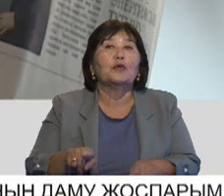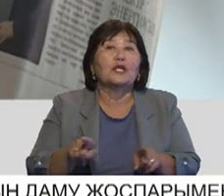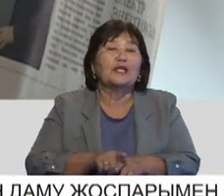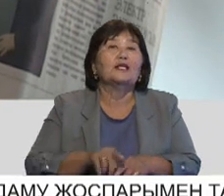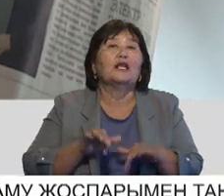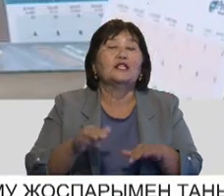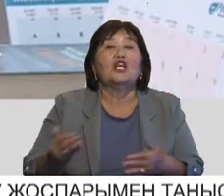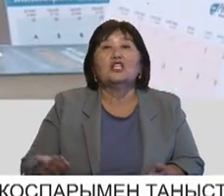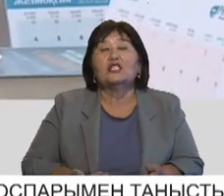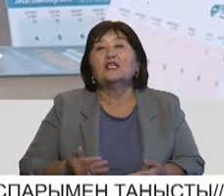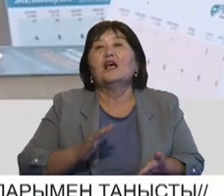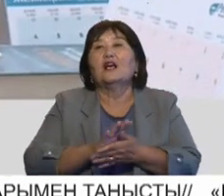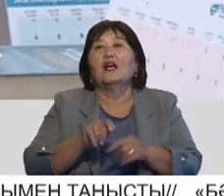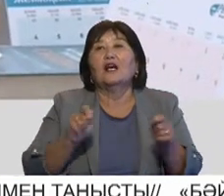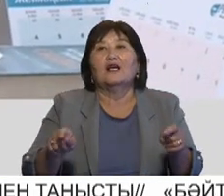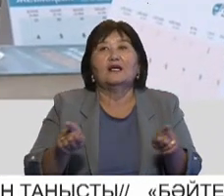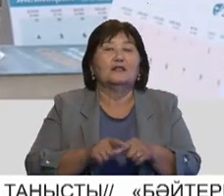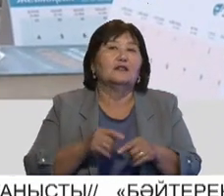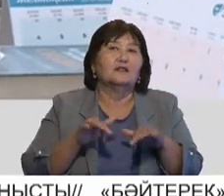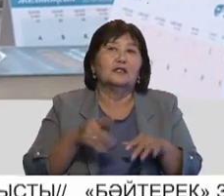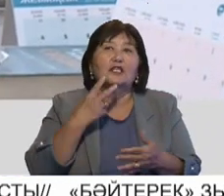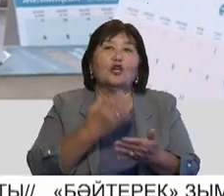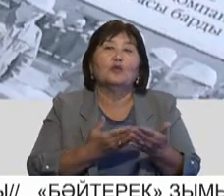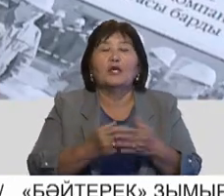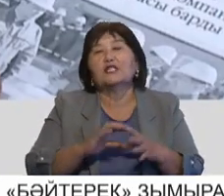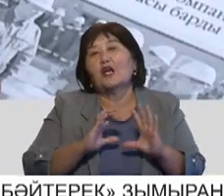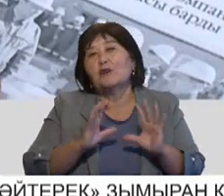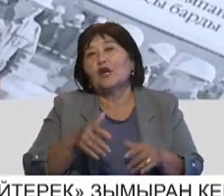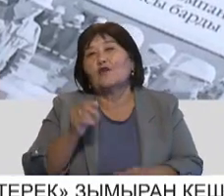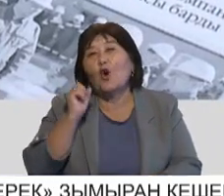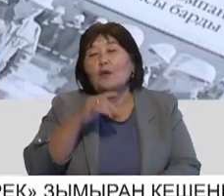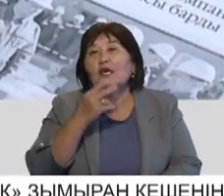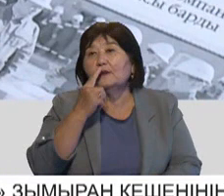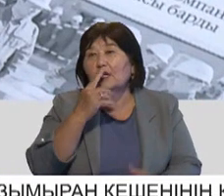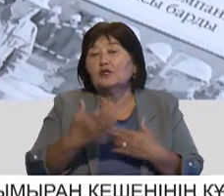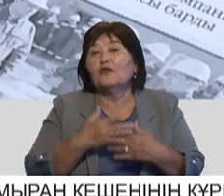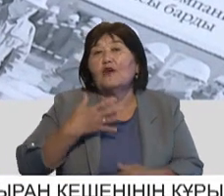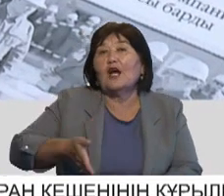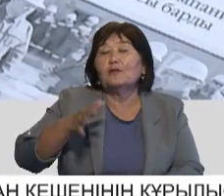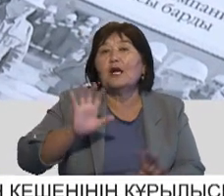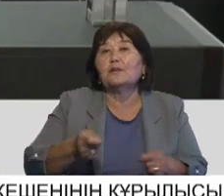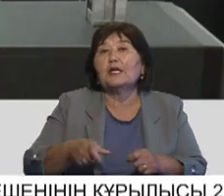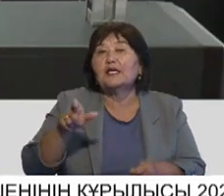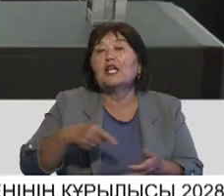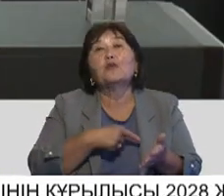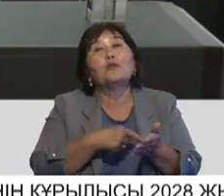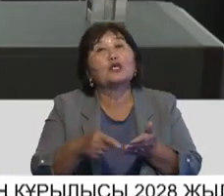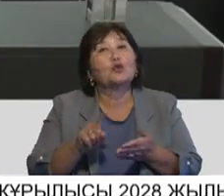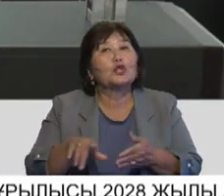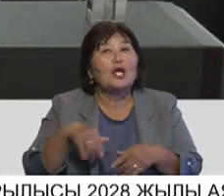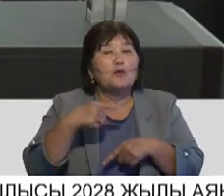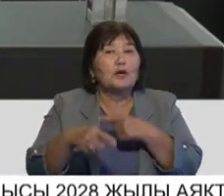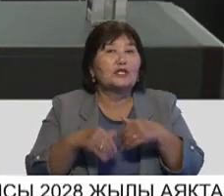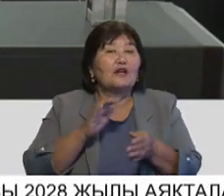меняла жизнь, газеты не стали анахронизмом. Это показывает мировой опыт. В недавнем своем выступлении президент страны также подчеркнул, что